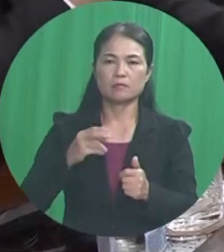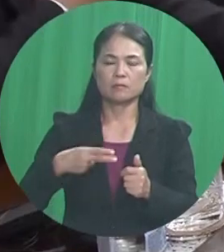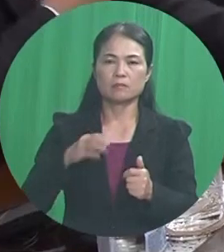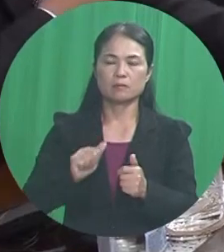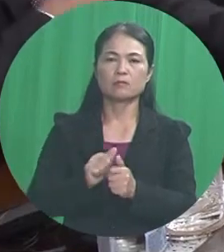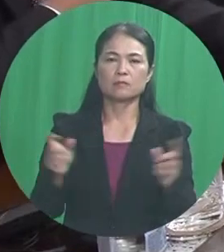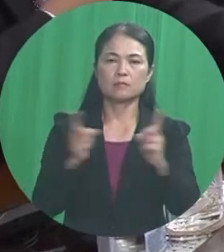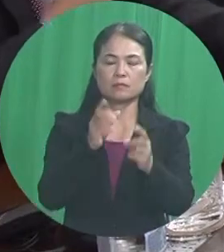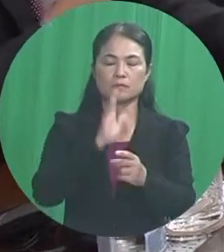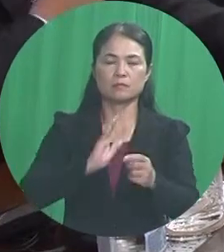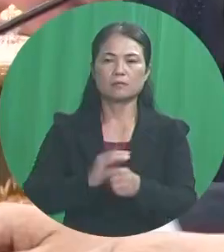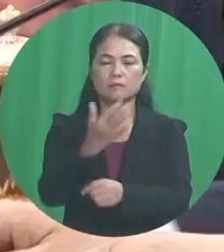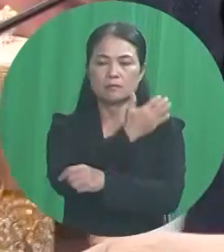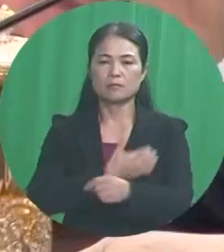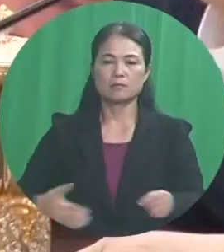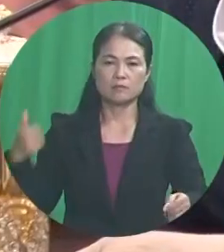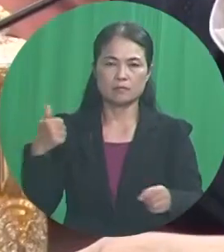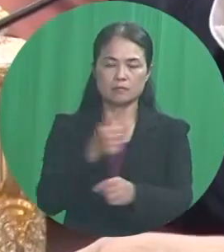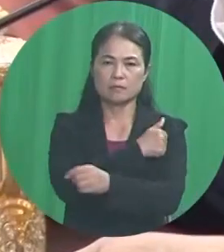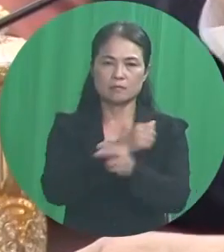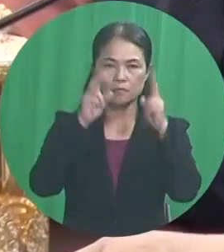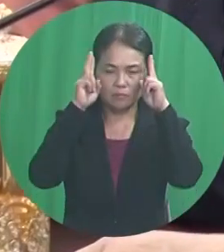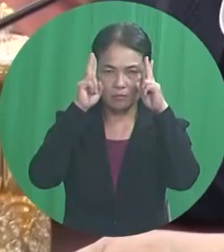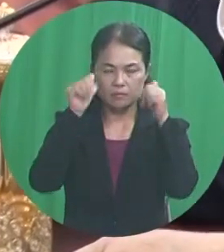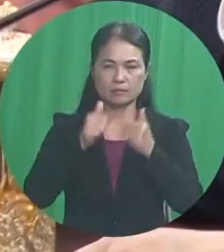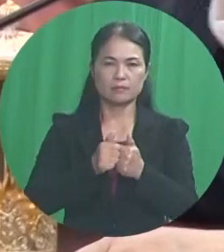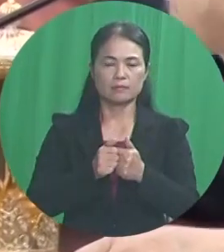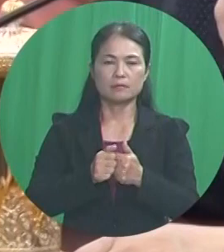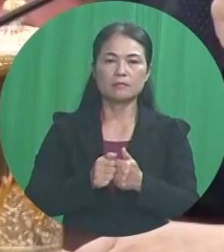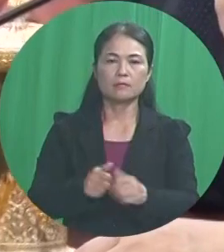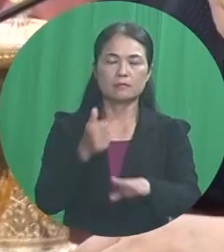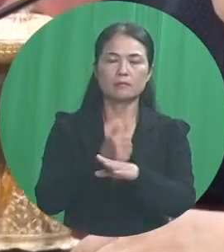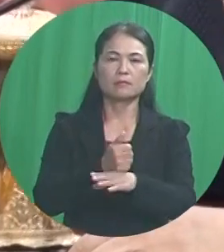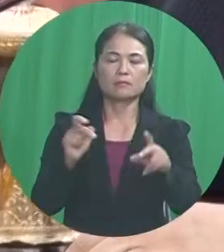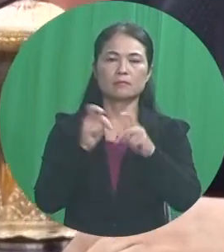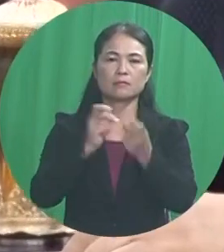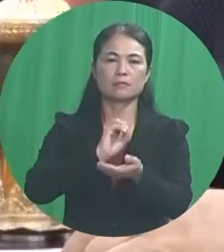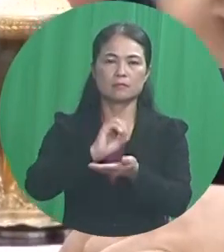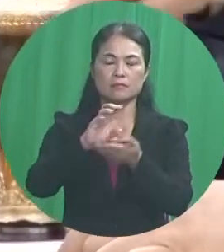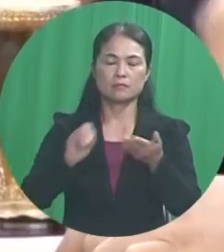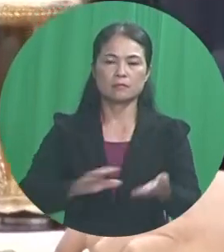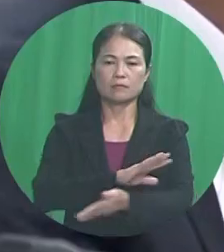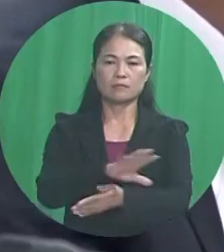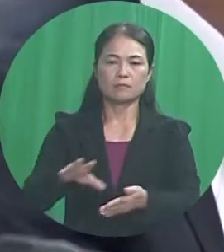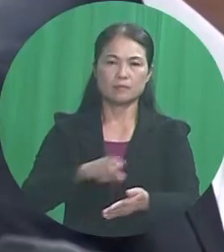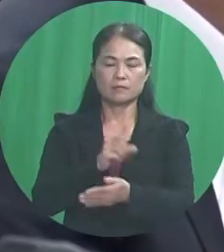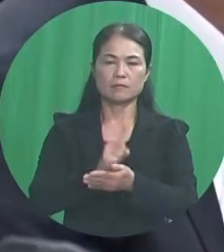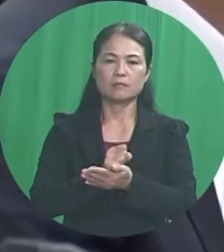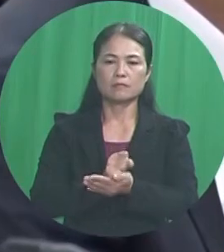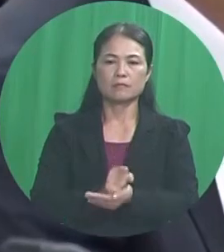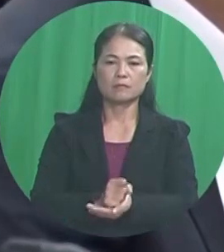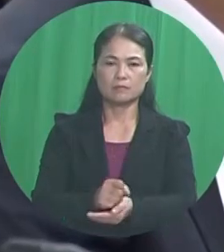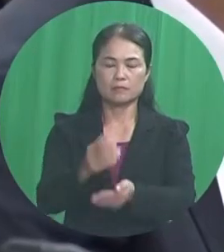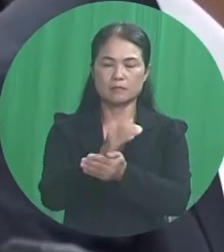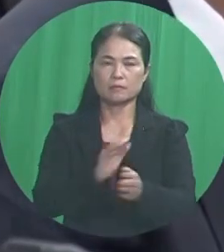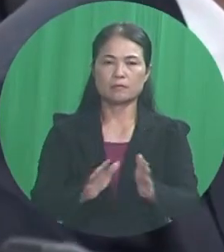សម្ដែងការគួរសមចំពោះសម្ដេចអគ្គមហាសេនាបតីតេជោហ៊ុនសែនប្រធានគណបកប្រជាជនកម្ពុជានិងចំពោះសម្ដេ